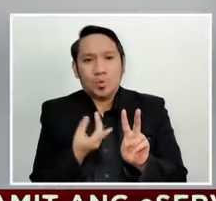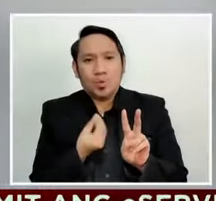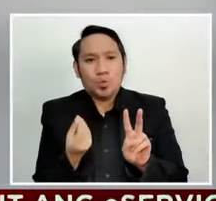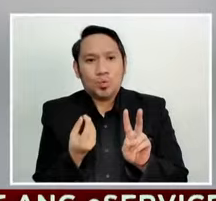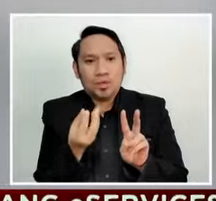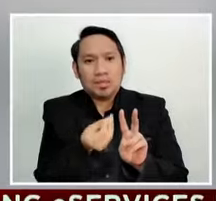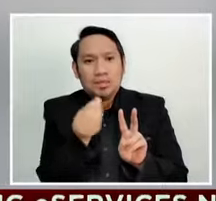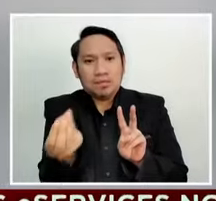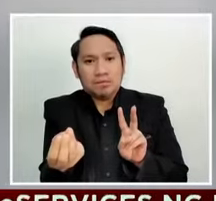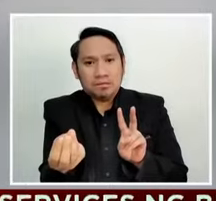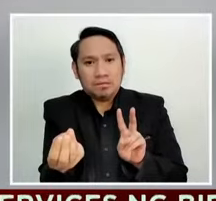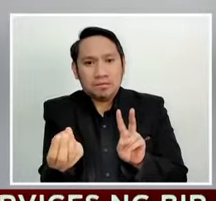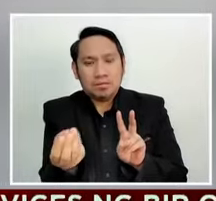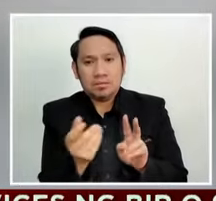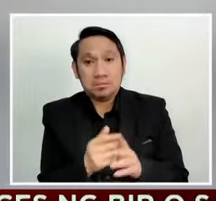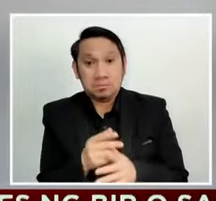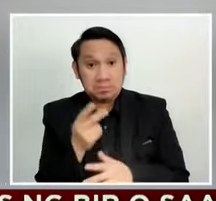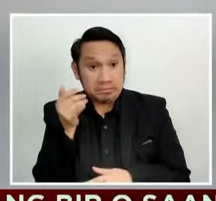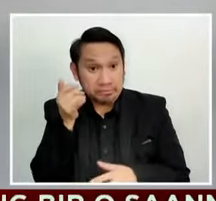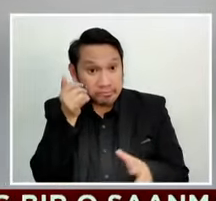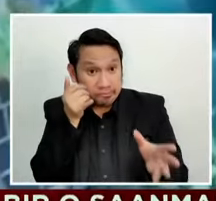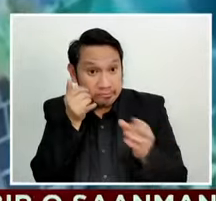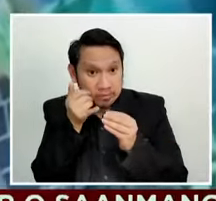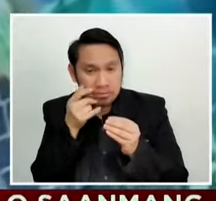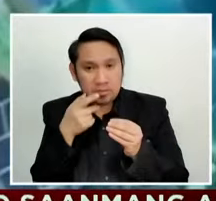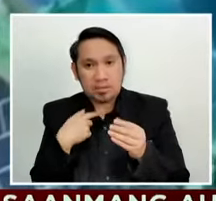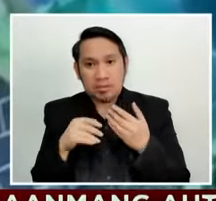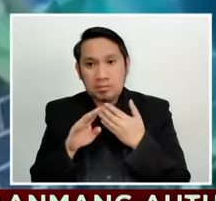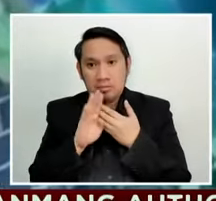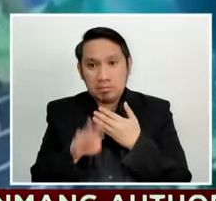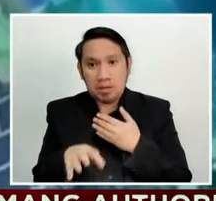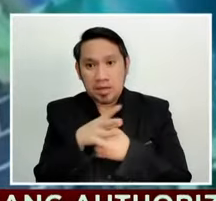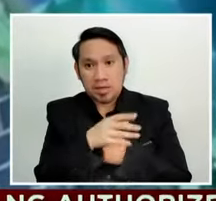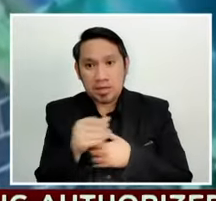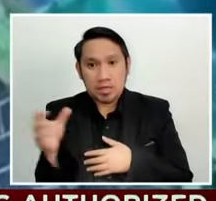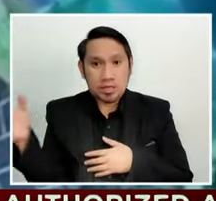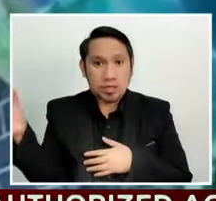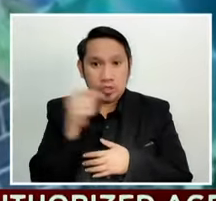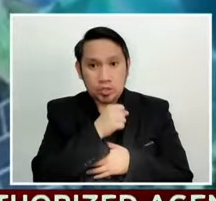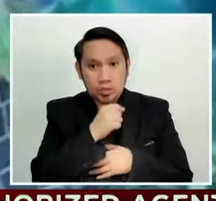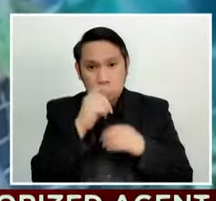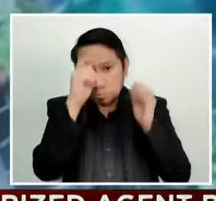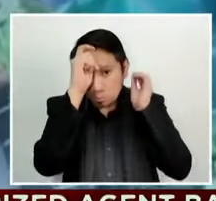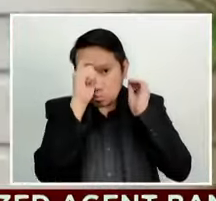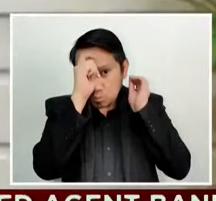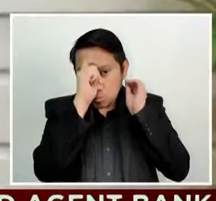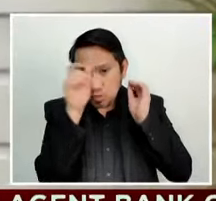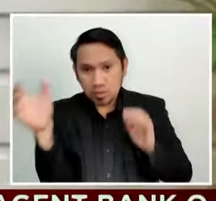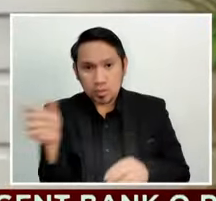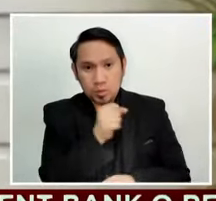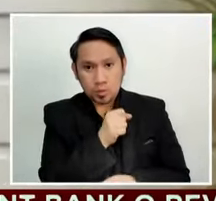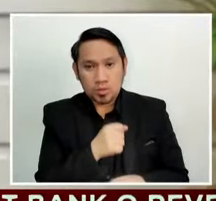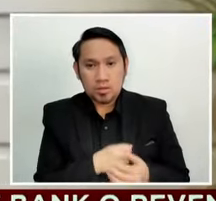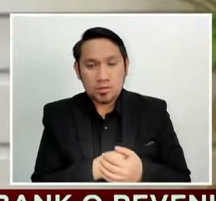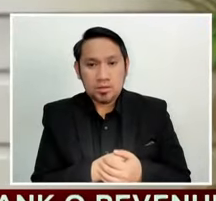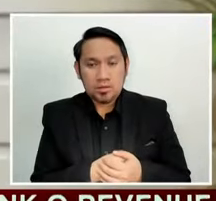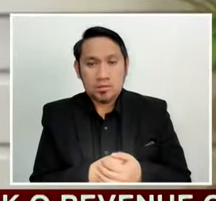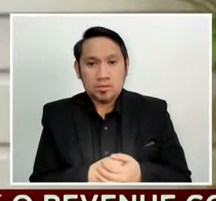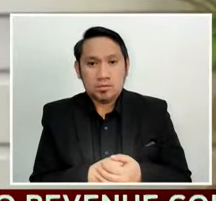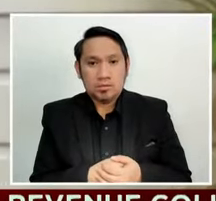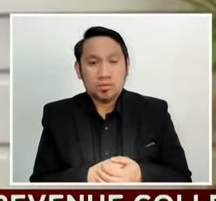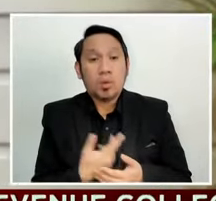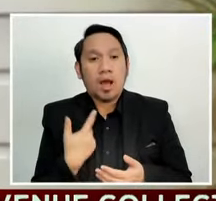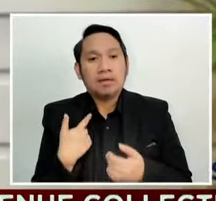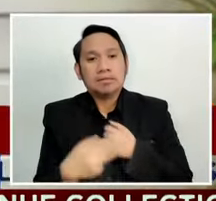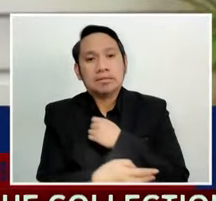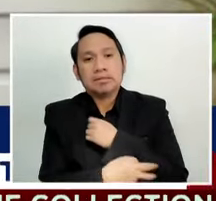gamit. Kita pa sa CCTV na bumalik ang sospek at saka hinablot ang sumbero ng isang biktima. Hinold up itong 2.